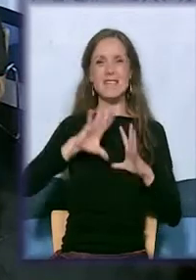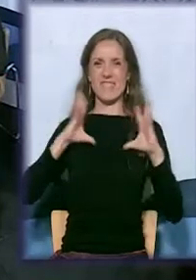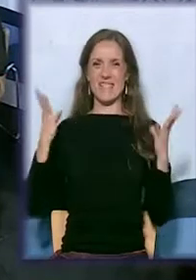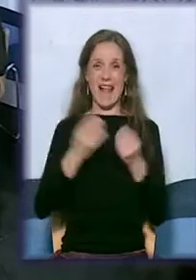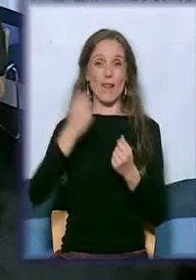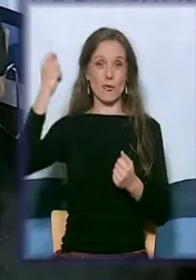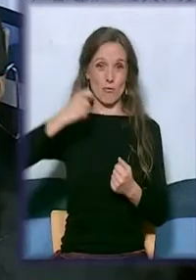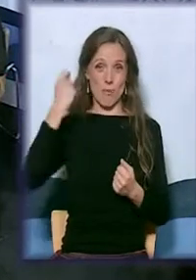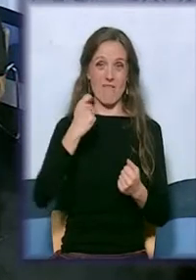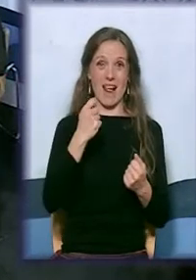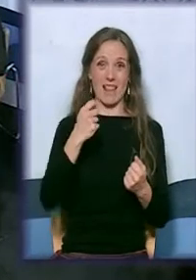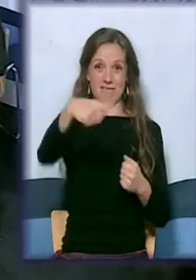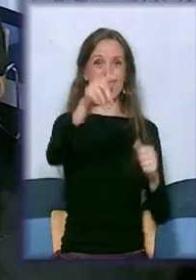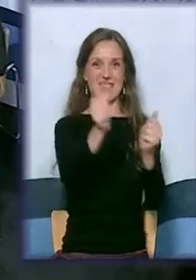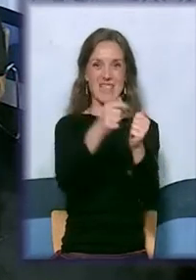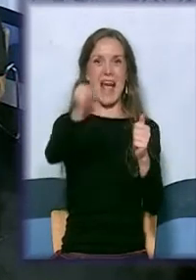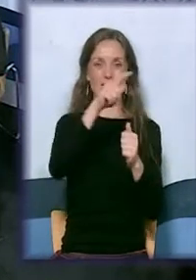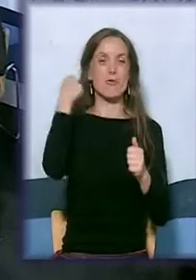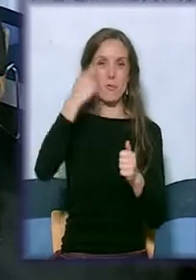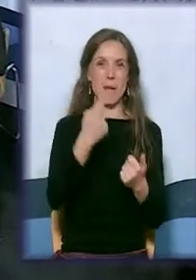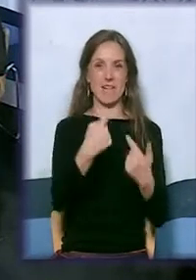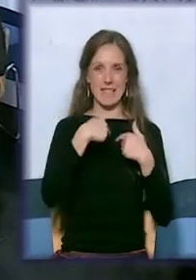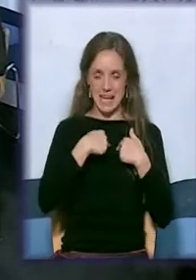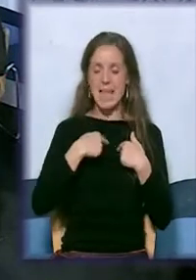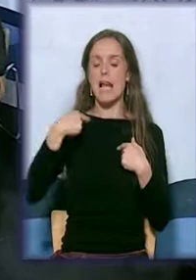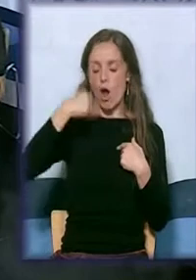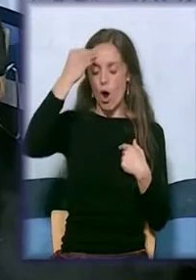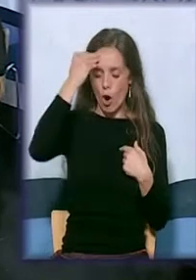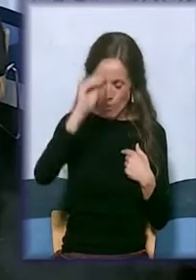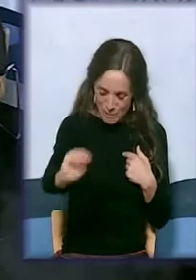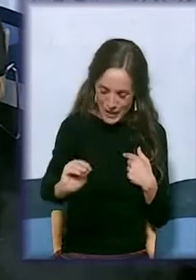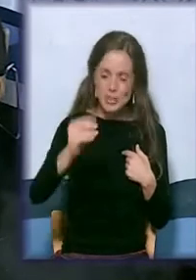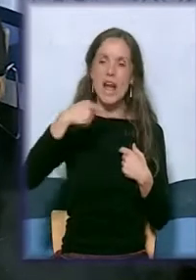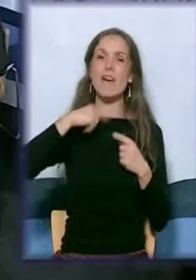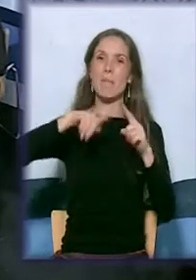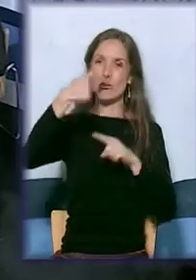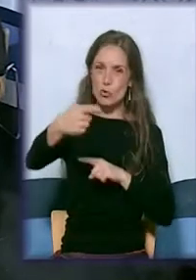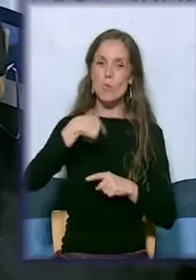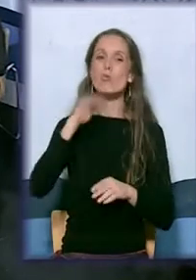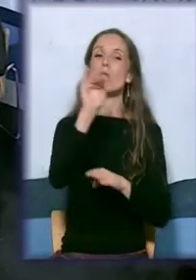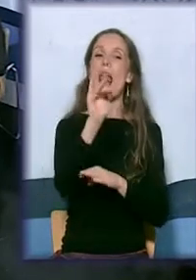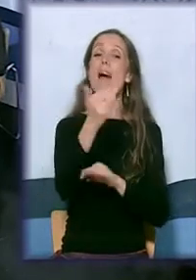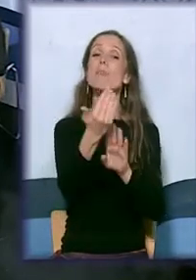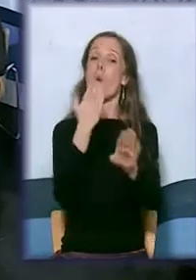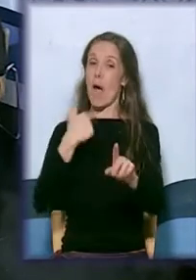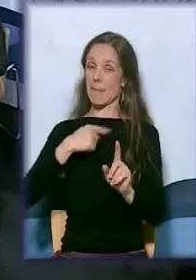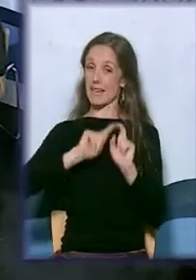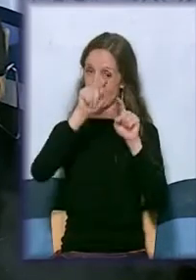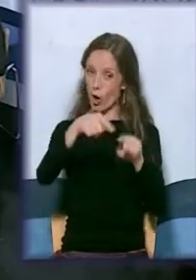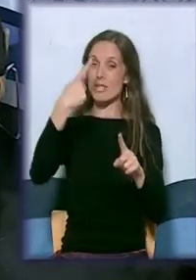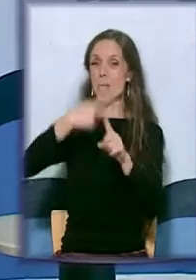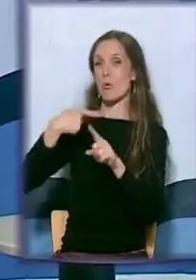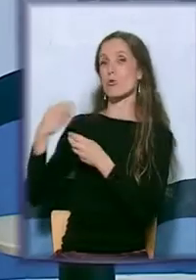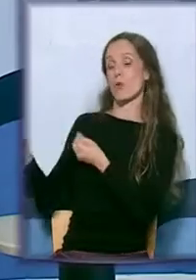evo stvarno obećavam da ću drugi put se najaviti i onda doći sa profesionalnom kamerom. Ali ono što